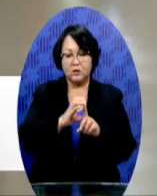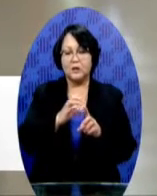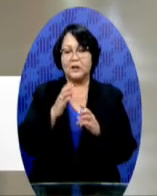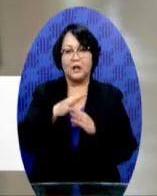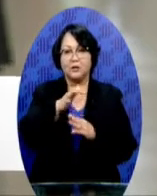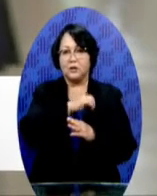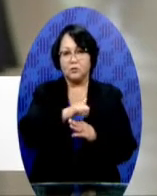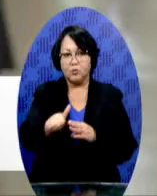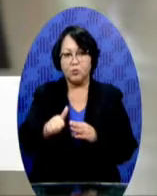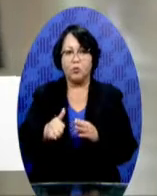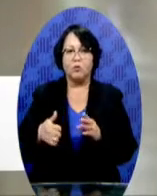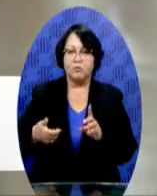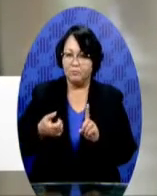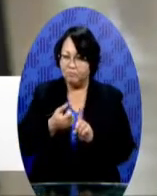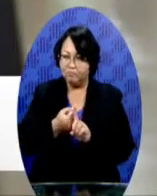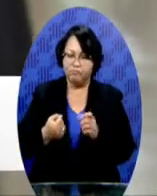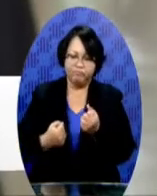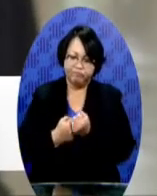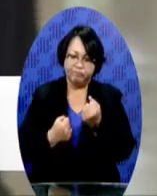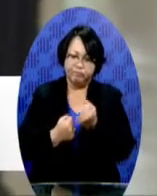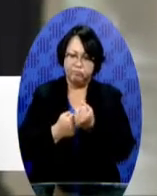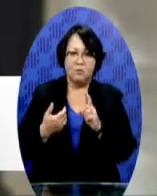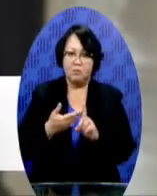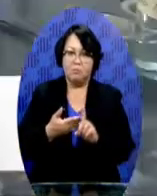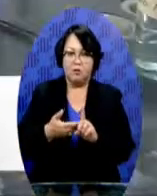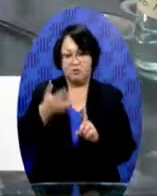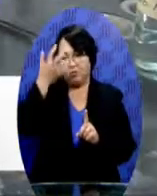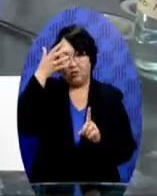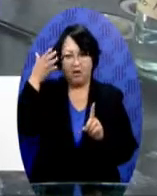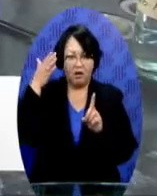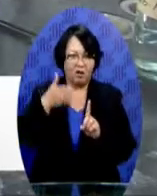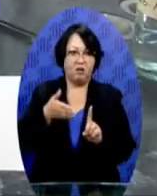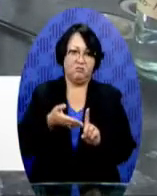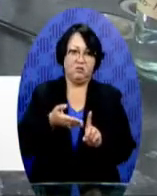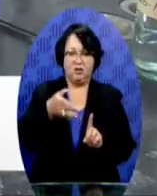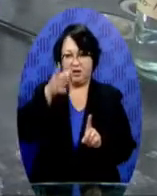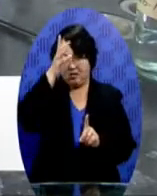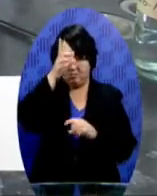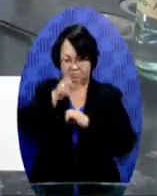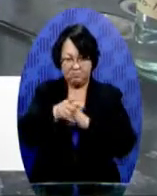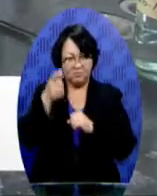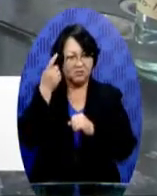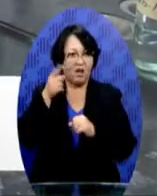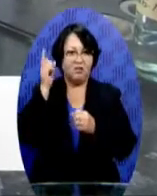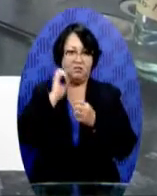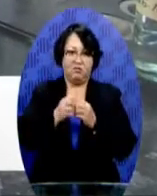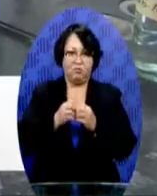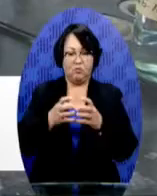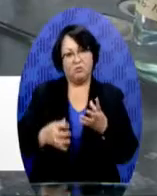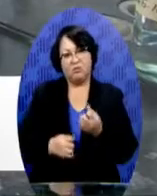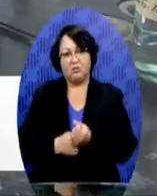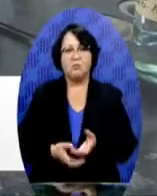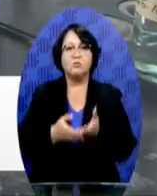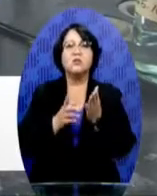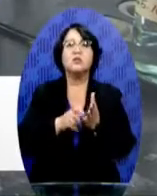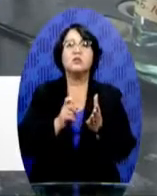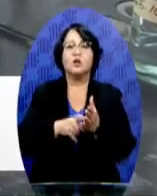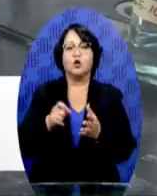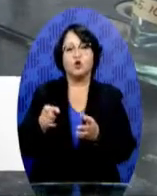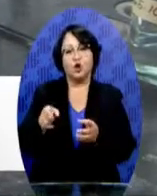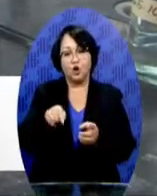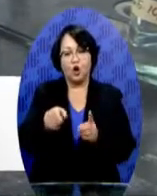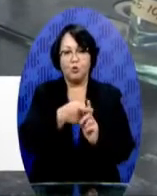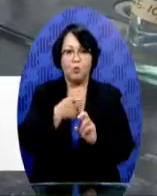санхүүжилж ажил үр дүн гардаг. Тэгэхээр энэ дээр бас төр анхаарах хэрэгтэй байна. Шинжлэх ухааны технологийн тухай хуульд хэд хэдэн өөрчлөлт оруулсан